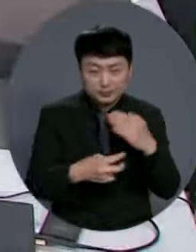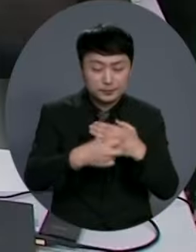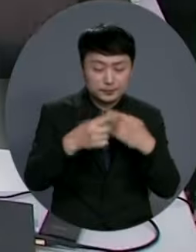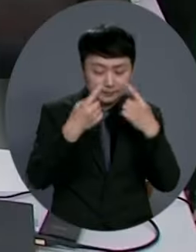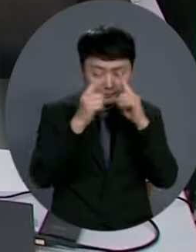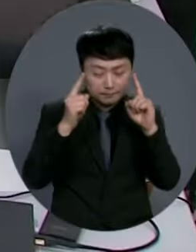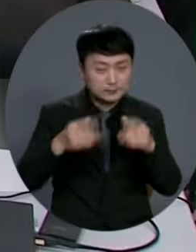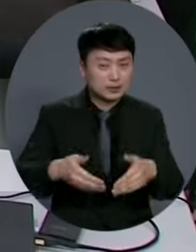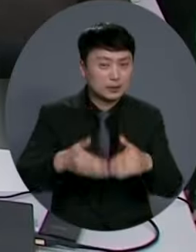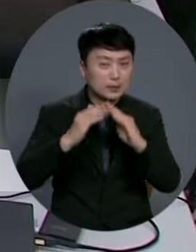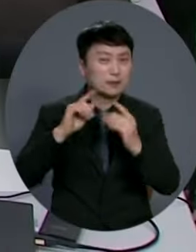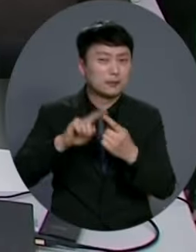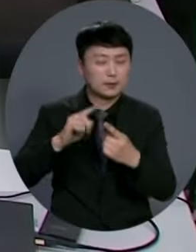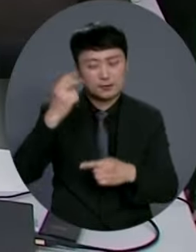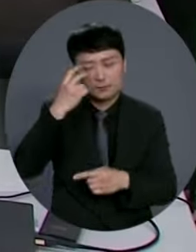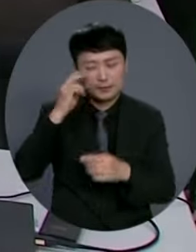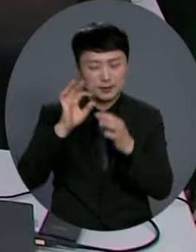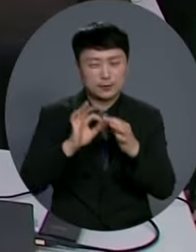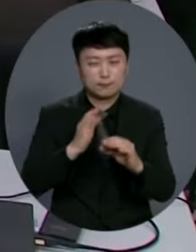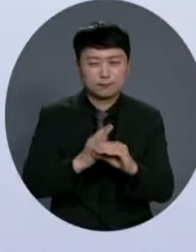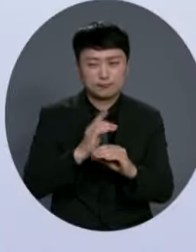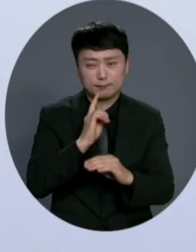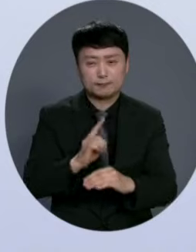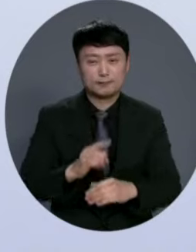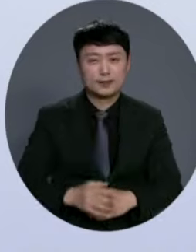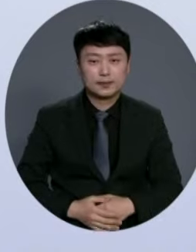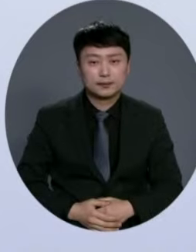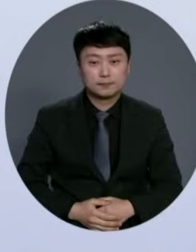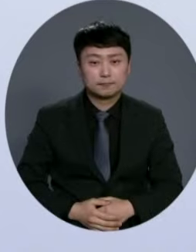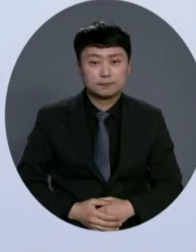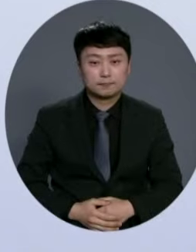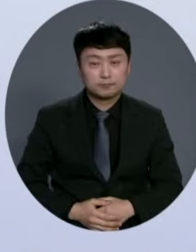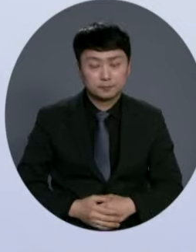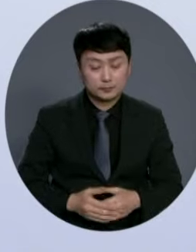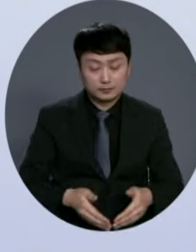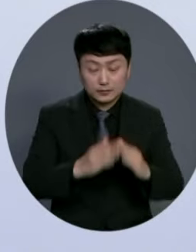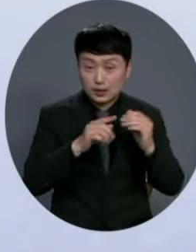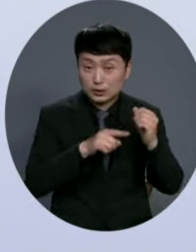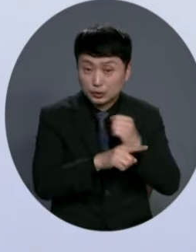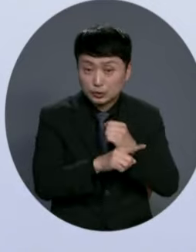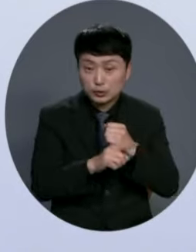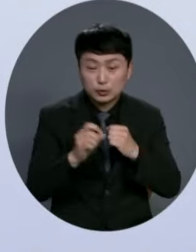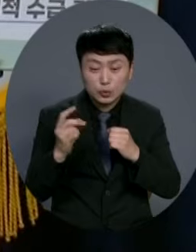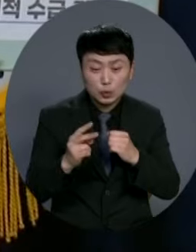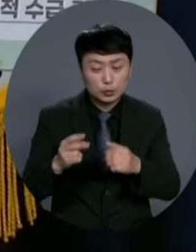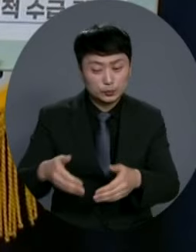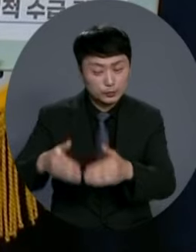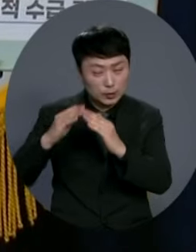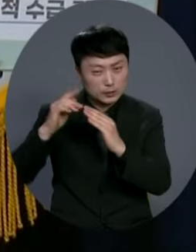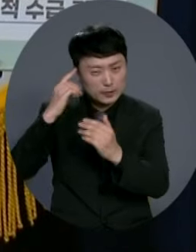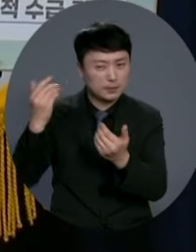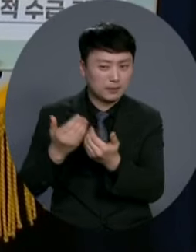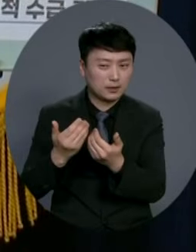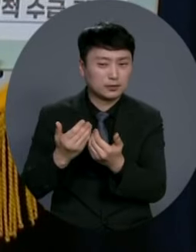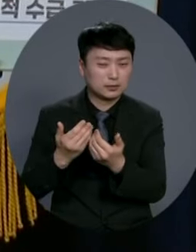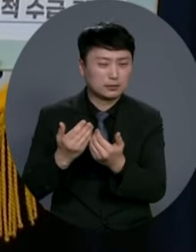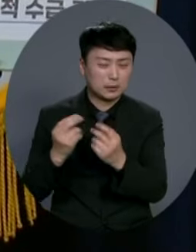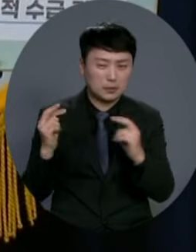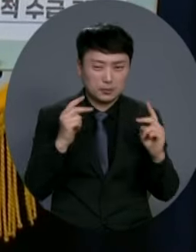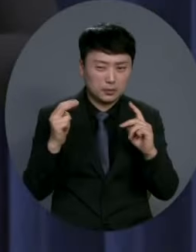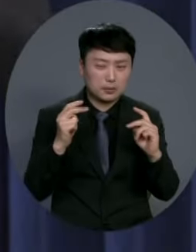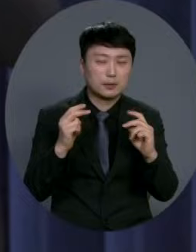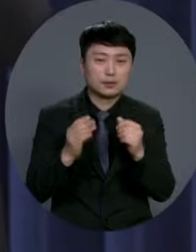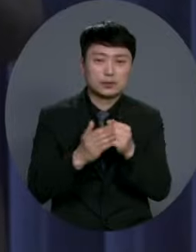방안은 여전히 검토 중이라고 밝혔습니다. 신설해야 하는 이유도 있지만 신설을 반대하는 견해도 있다는